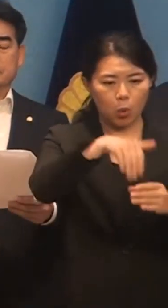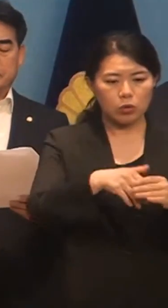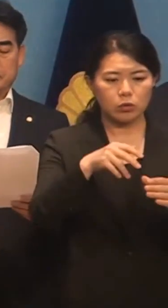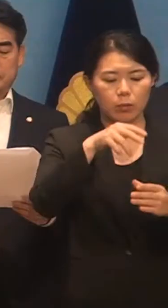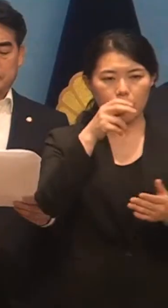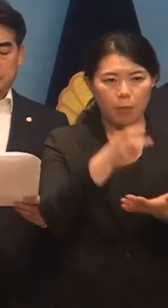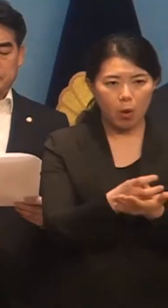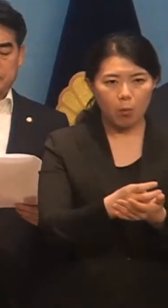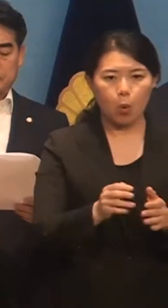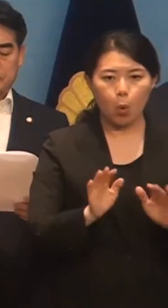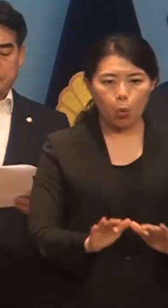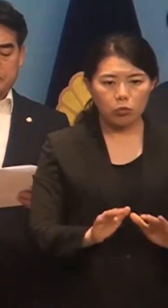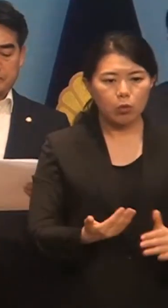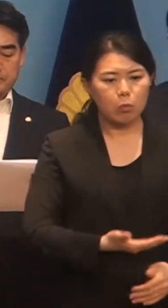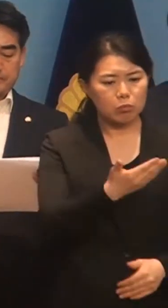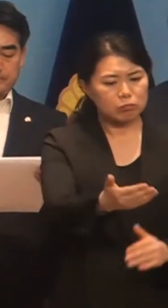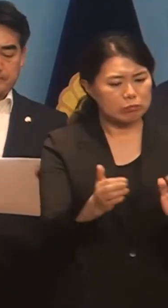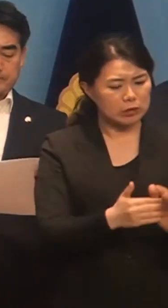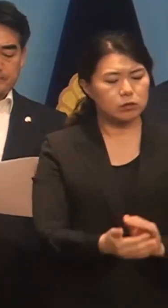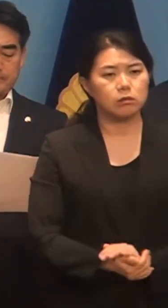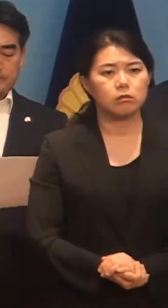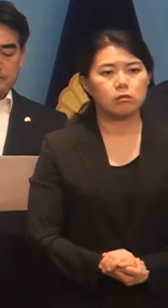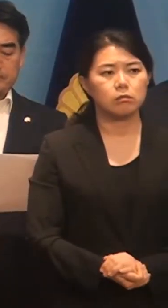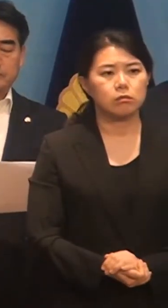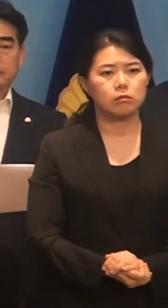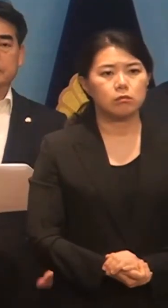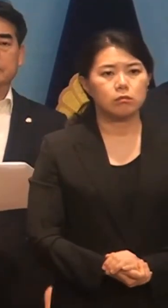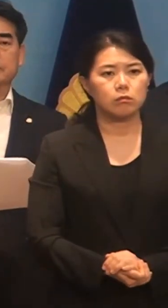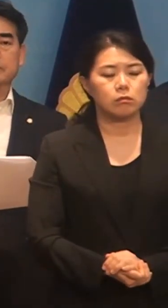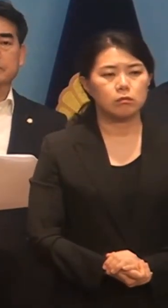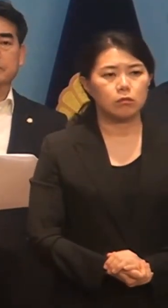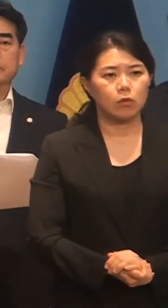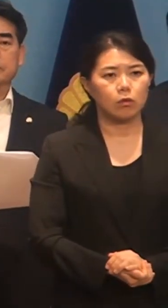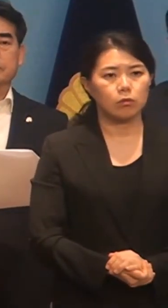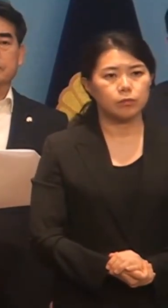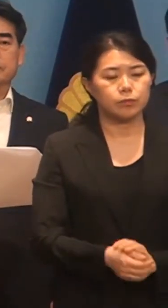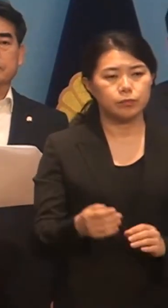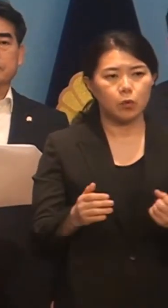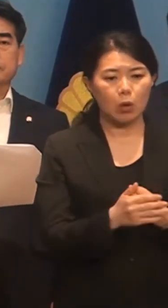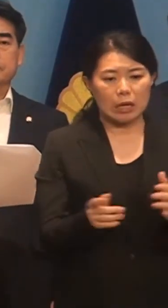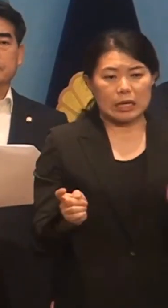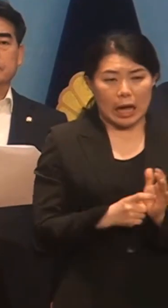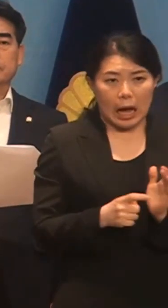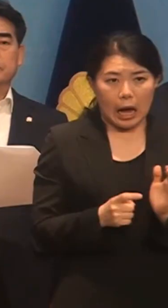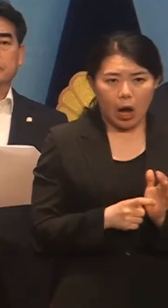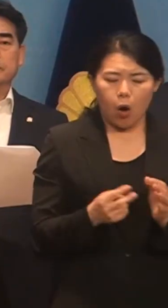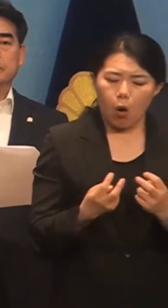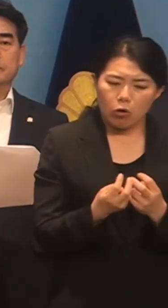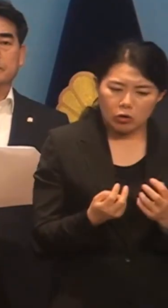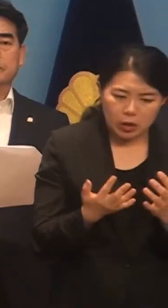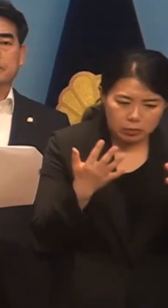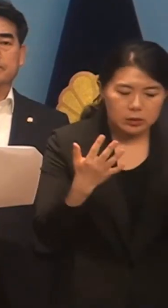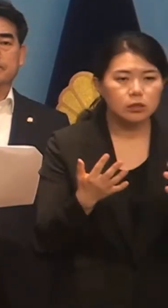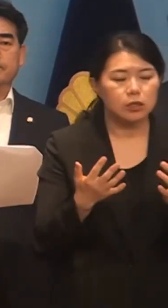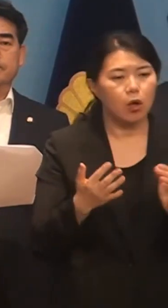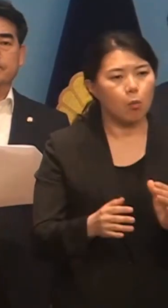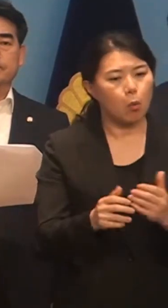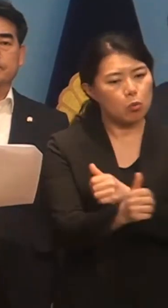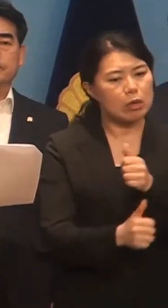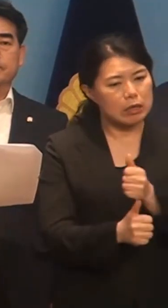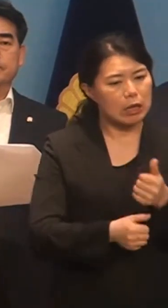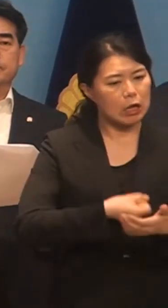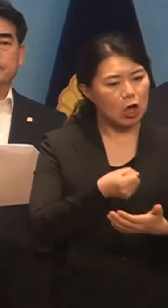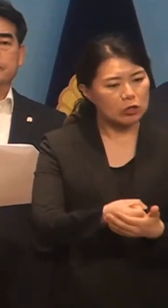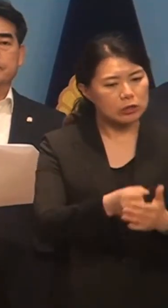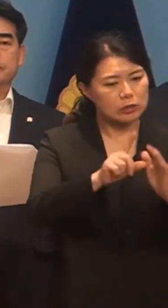개정안은 오늘에서야 회부된 법안입니다. 단서조항에 따르더라도 긴급하고 불가피한 사유로 위원회의